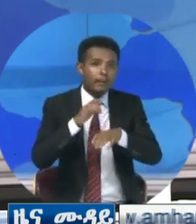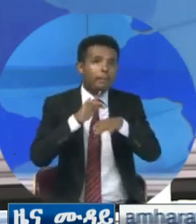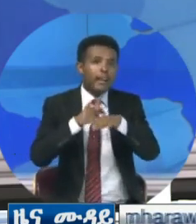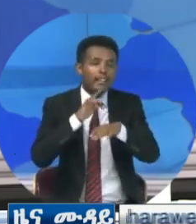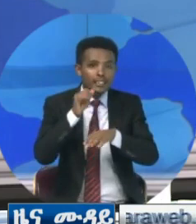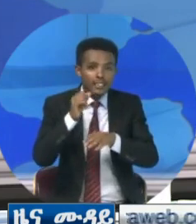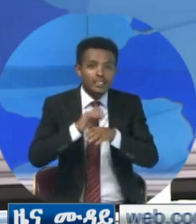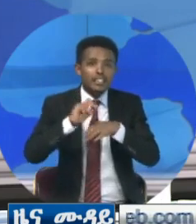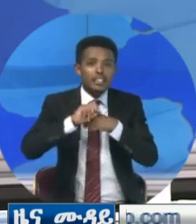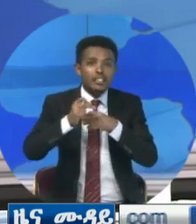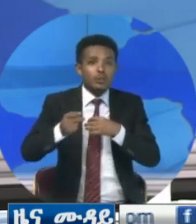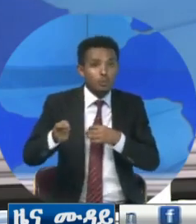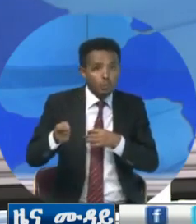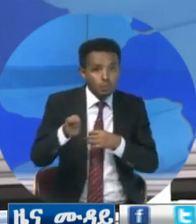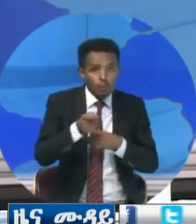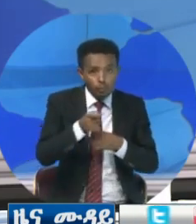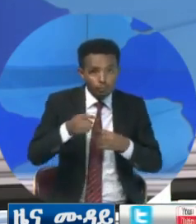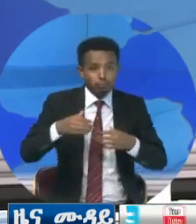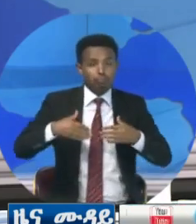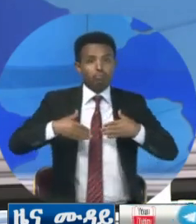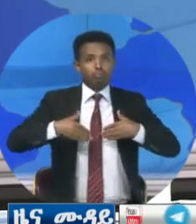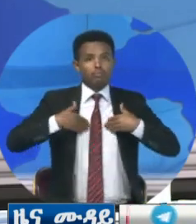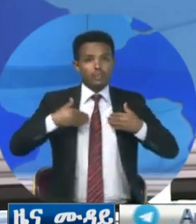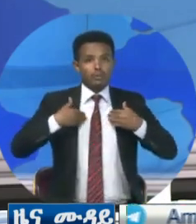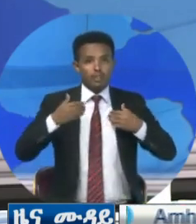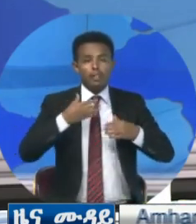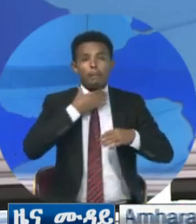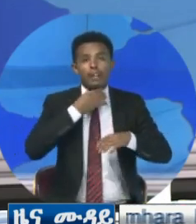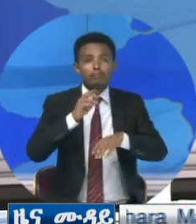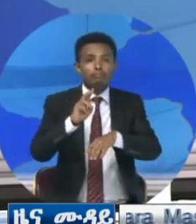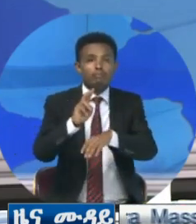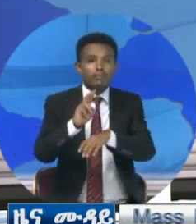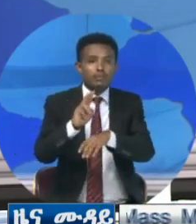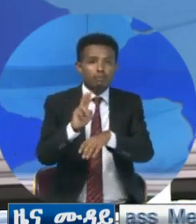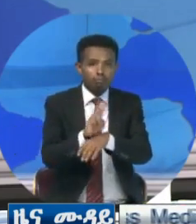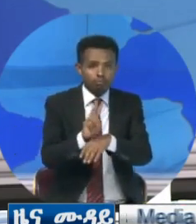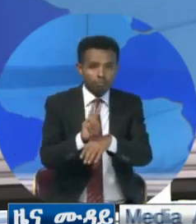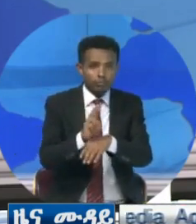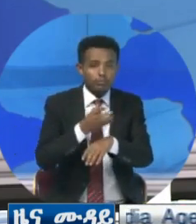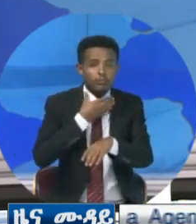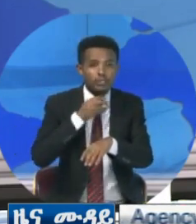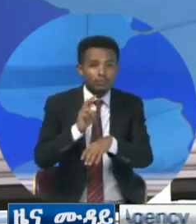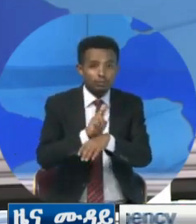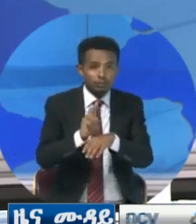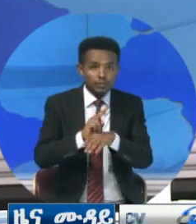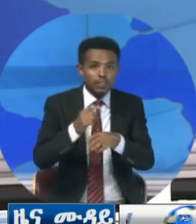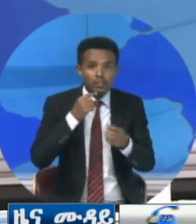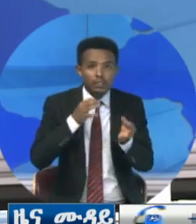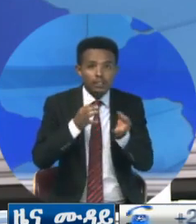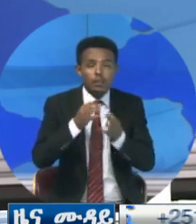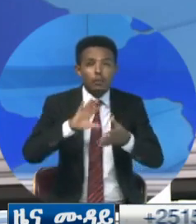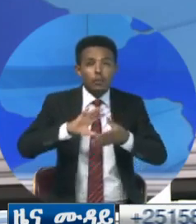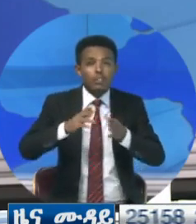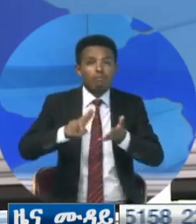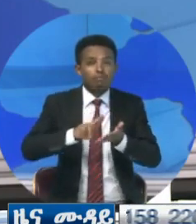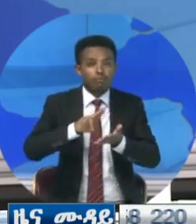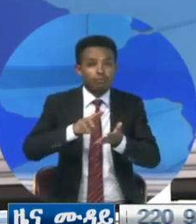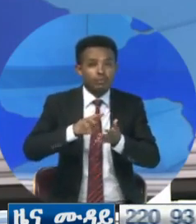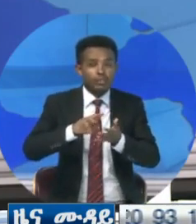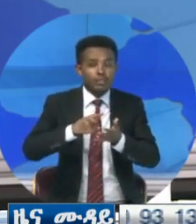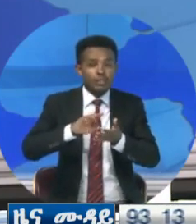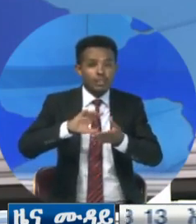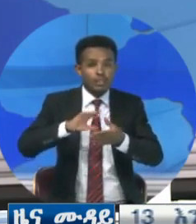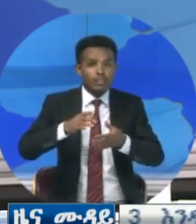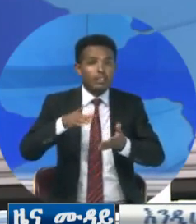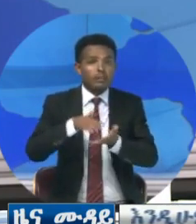መመዝገቡ እንዳስደሰታቸው የአማራ ብዙሃን መገናኛ ድርጅት ያነጋገራቸው የጎንደር ከተማ ነዋሪዎች ገለጹ። የዘንድሮውን የጥምቀት